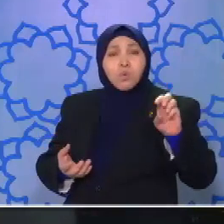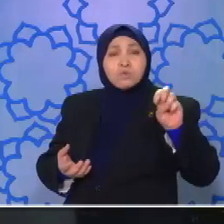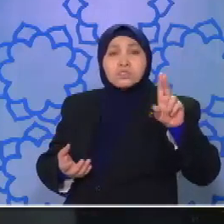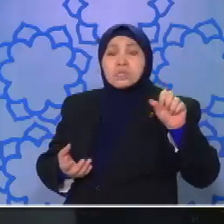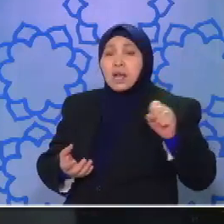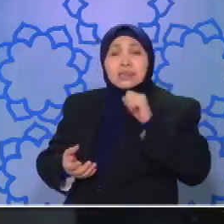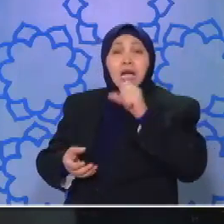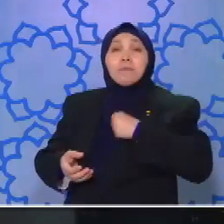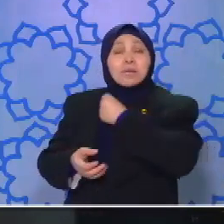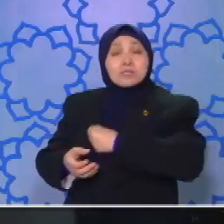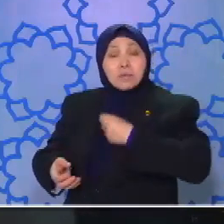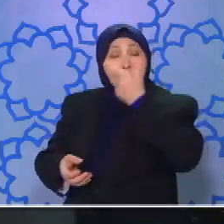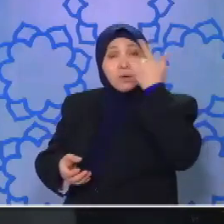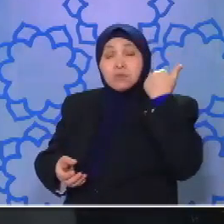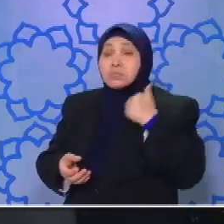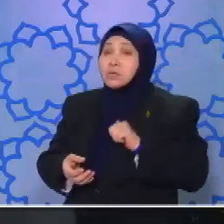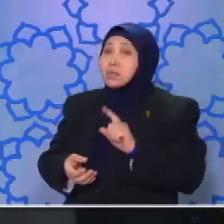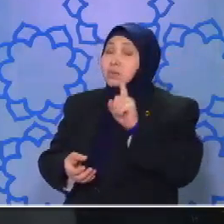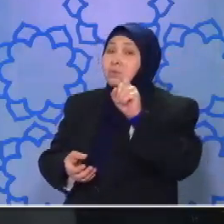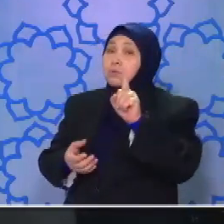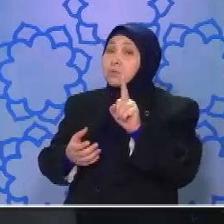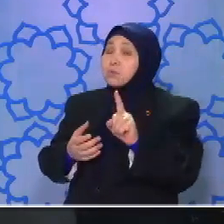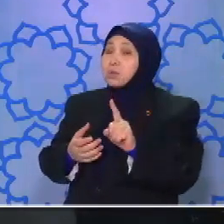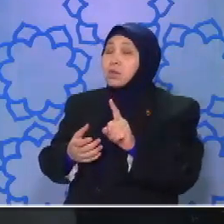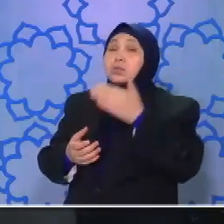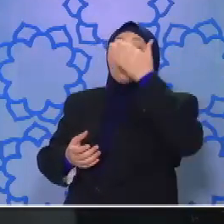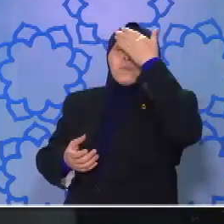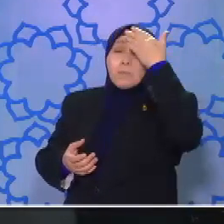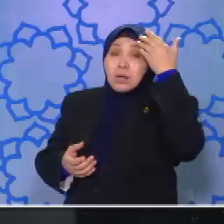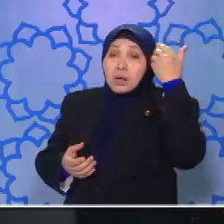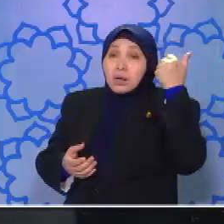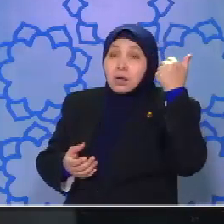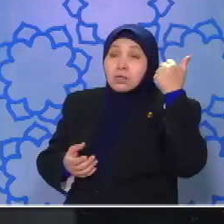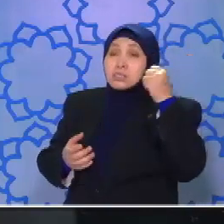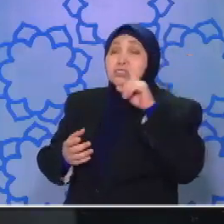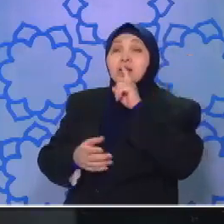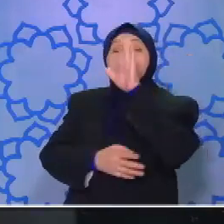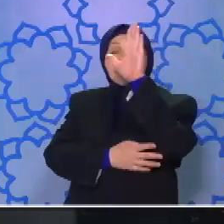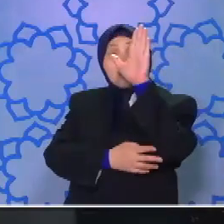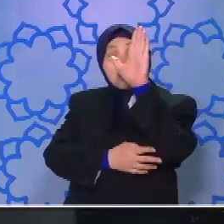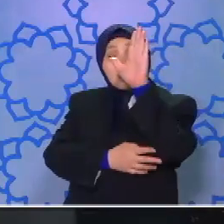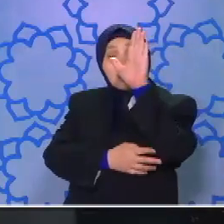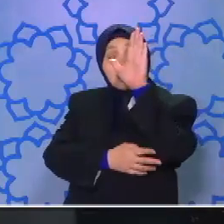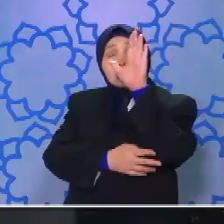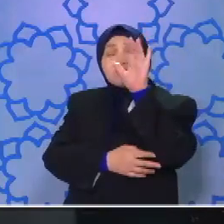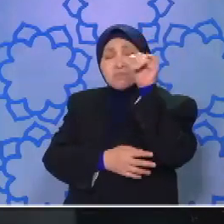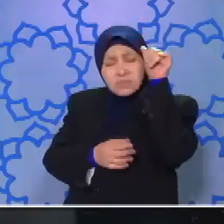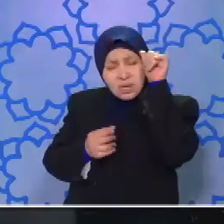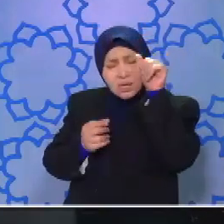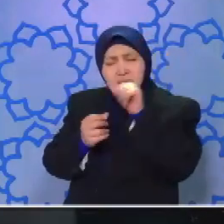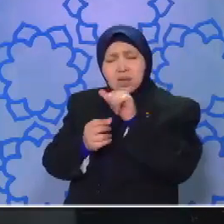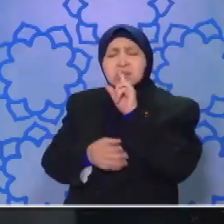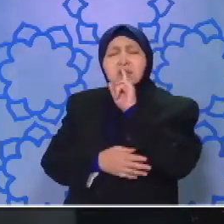Musa tak minta maaf pasal Nabi Musa satu tak nak cakap bahawa dia terlupa janji dia. Okay. Nabi Musa memang ingat. Ya, jadi